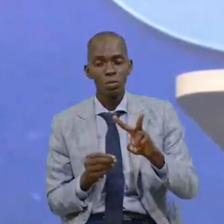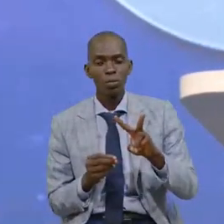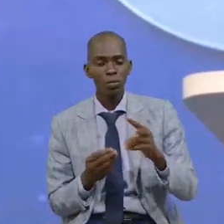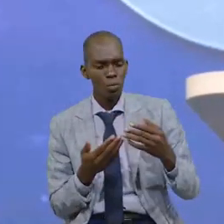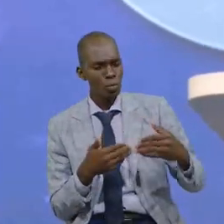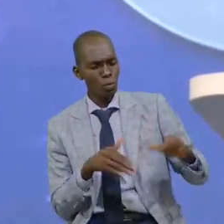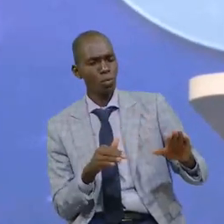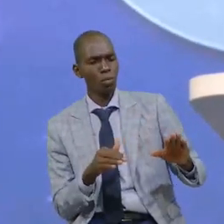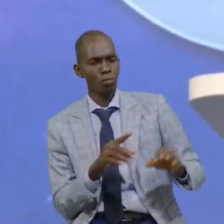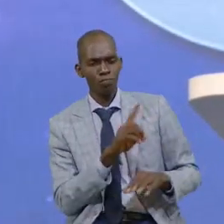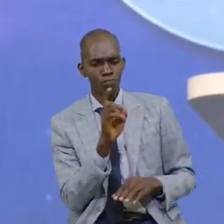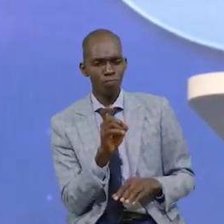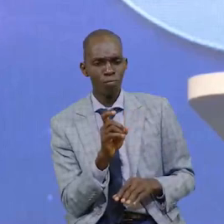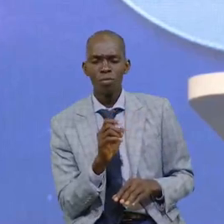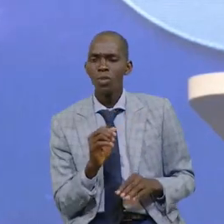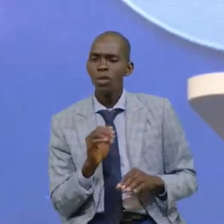Vendu,